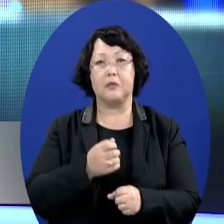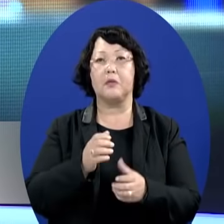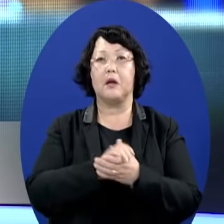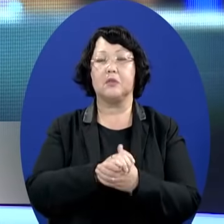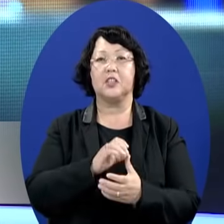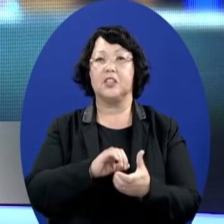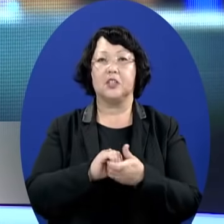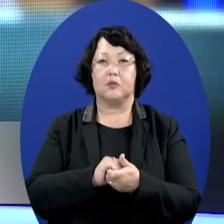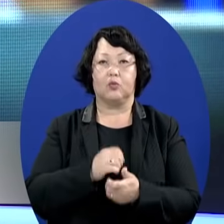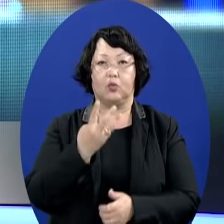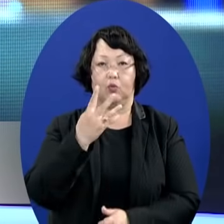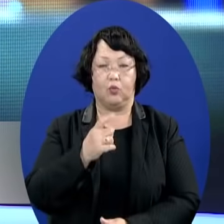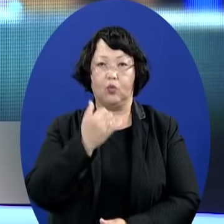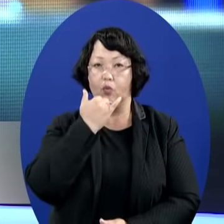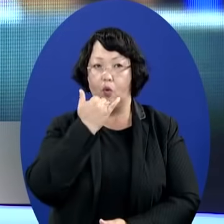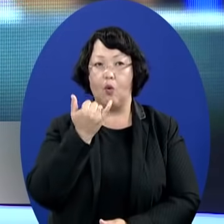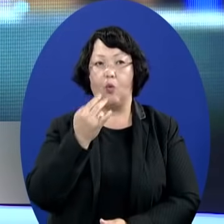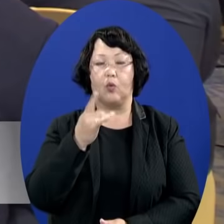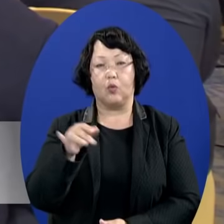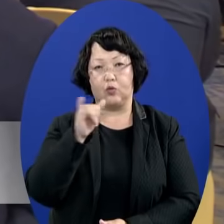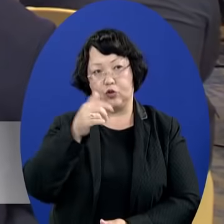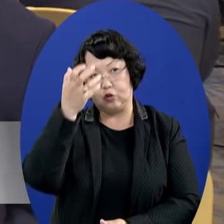Онгор улсын төрийн дээд шагналаар шагналаа.